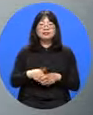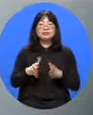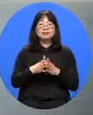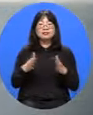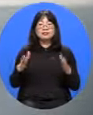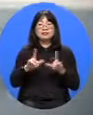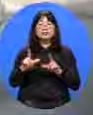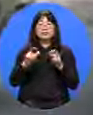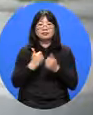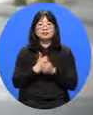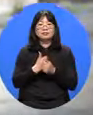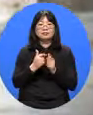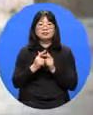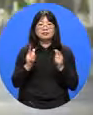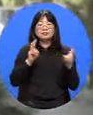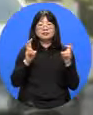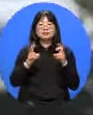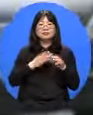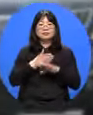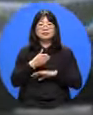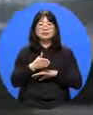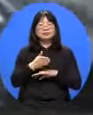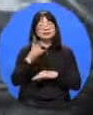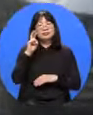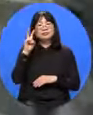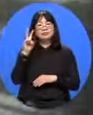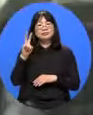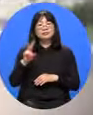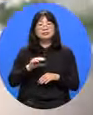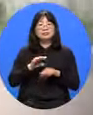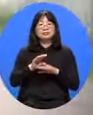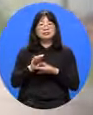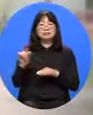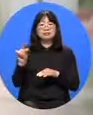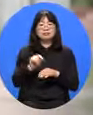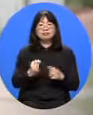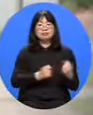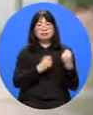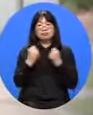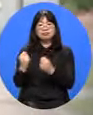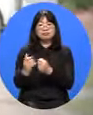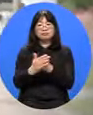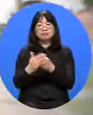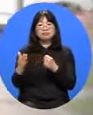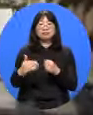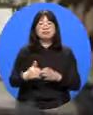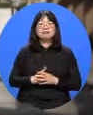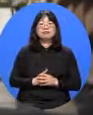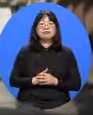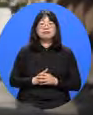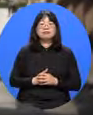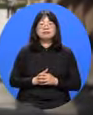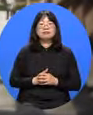아파트에 사는 아저씨들이 회사에 지각을 하셨는지 차를 빠르게 몰고 가거든요.